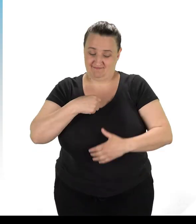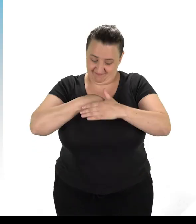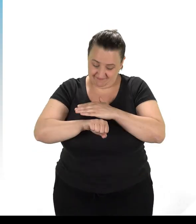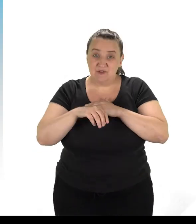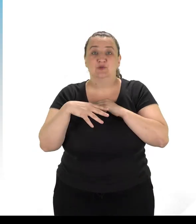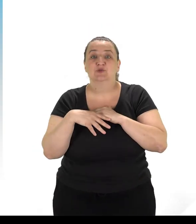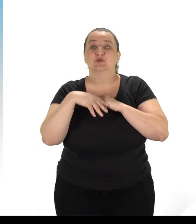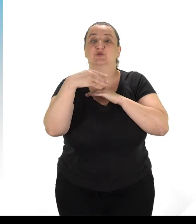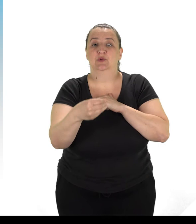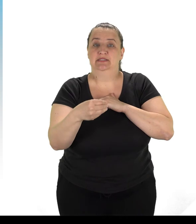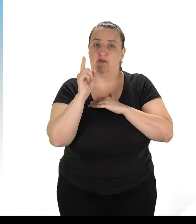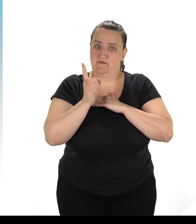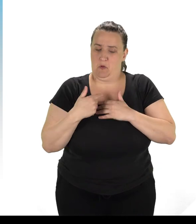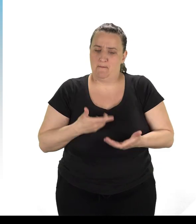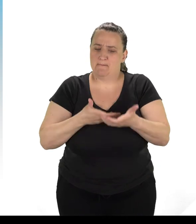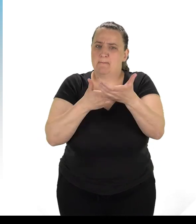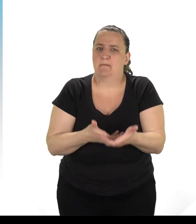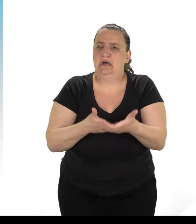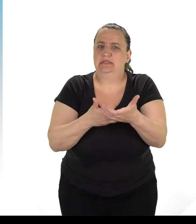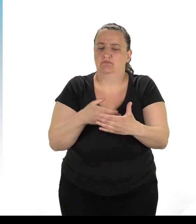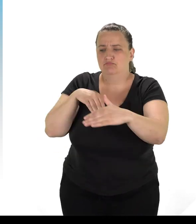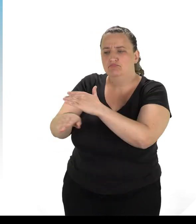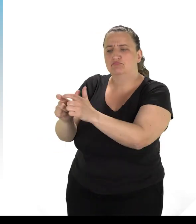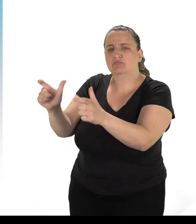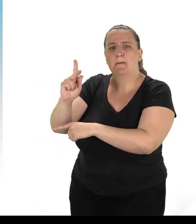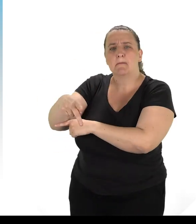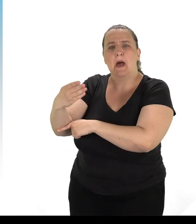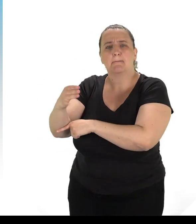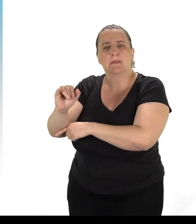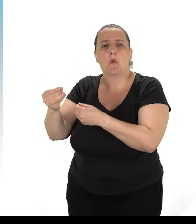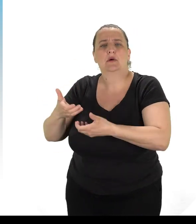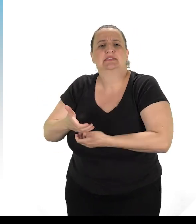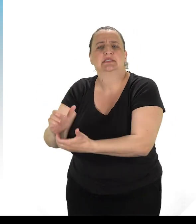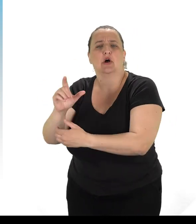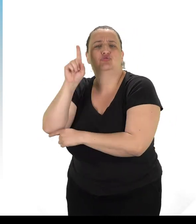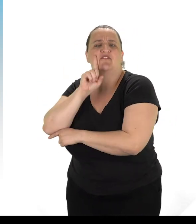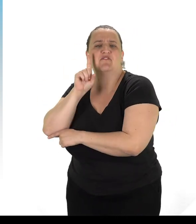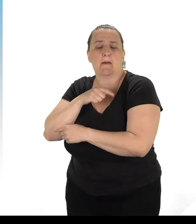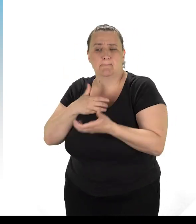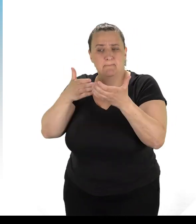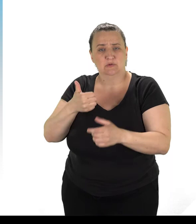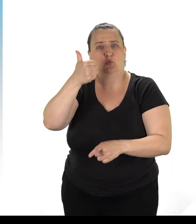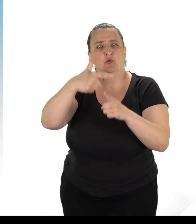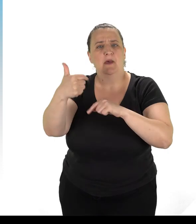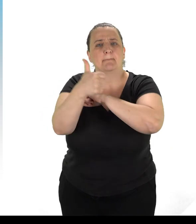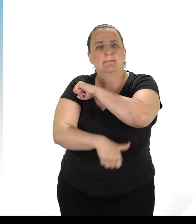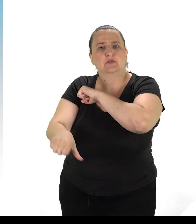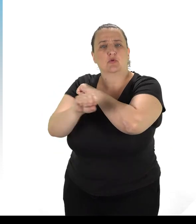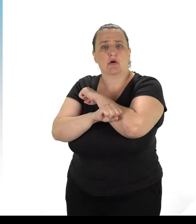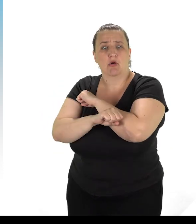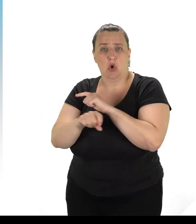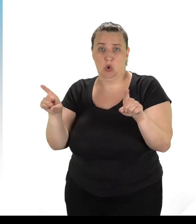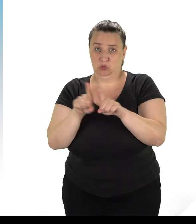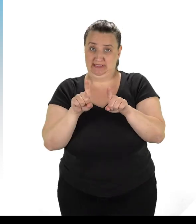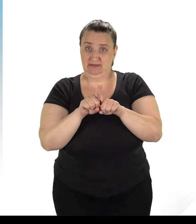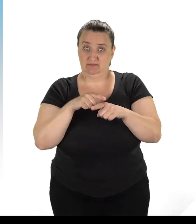Après ma sortie, je dois être pesée 1 fois par semaine, à la PMI ou par votre sage-femme, et aussi examinée par